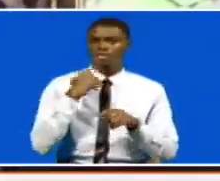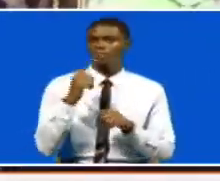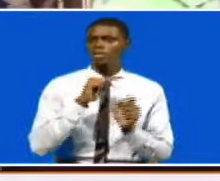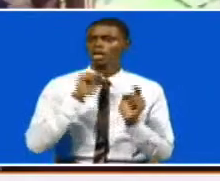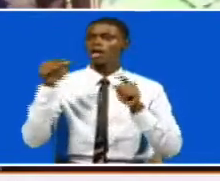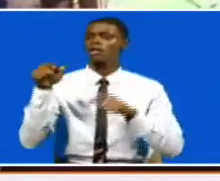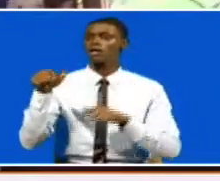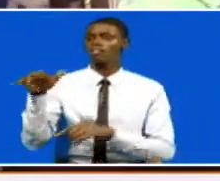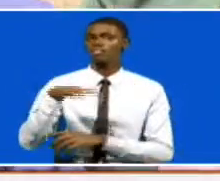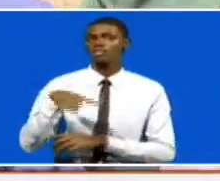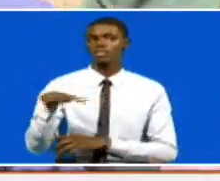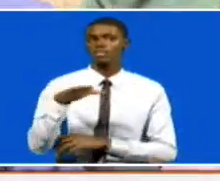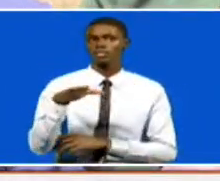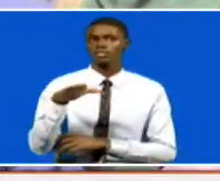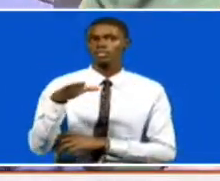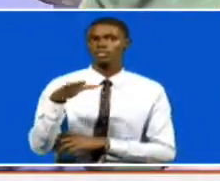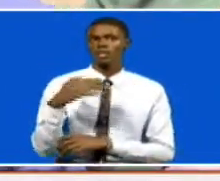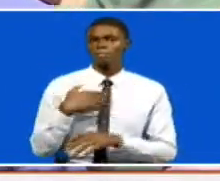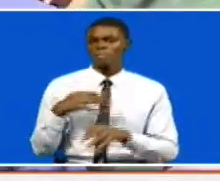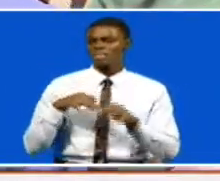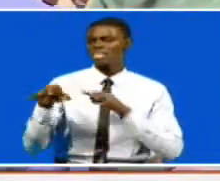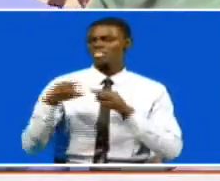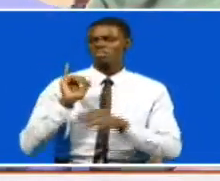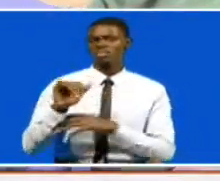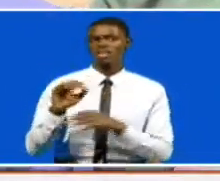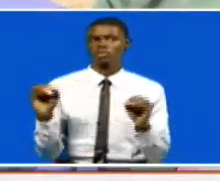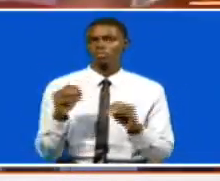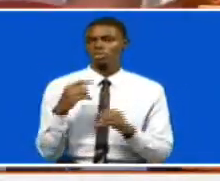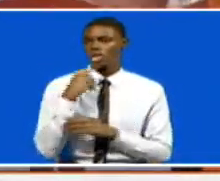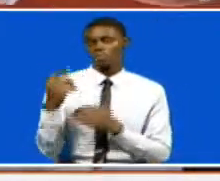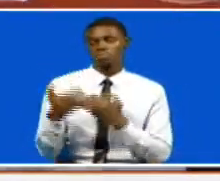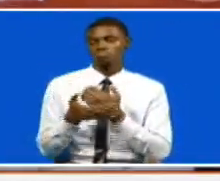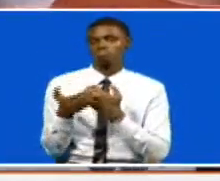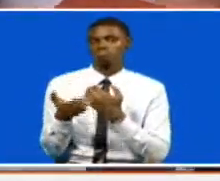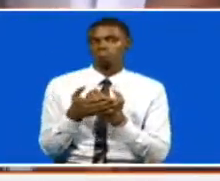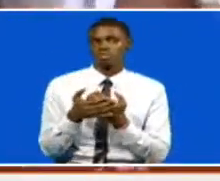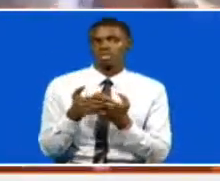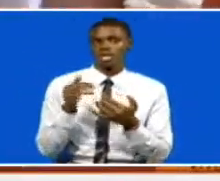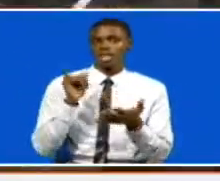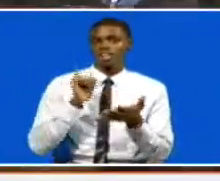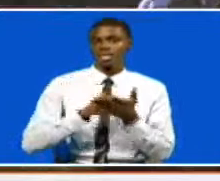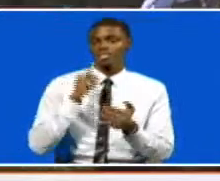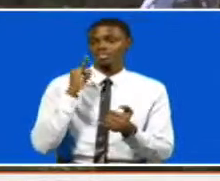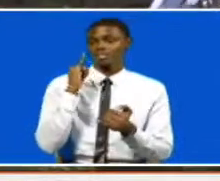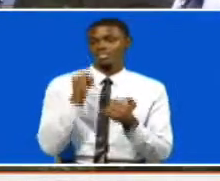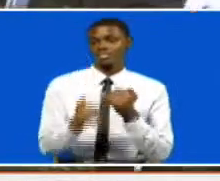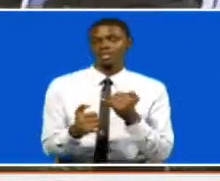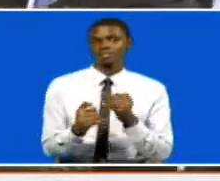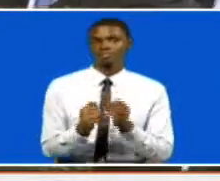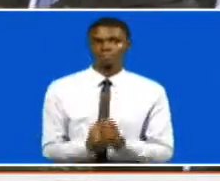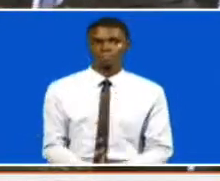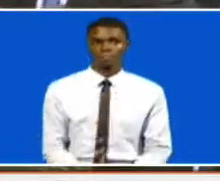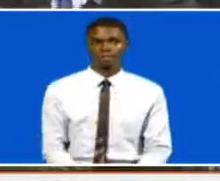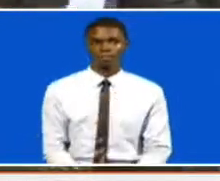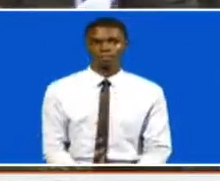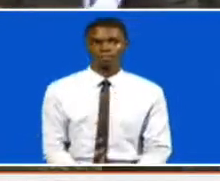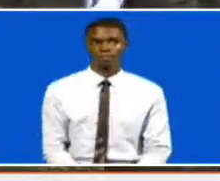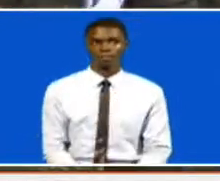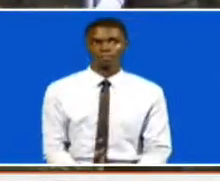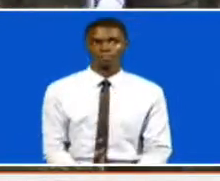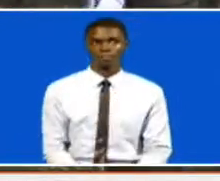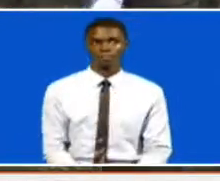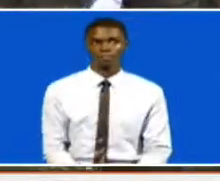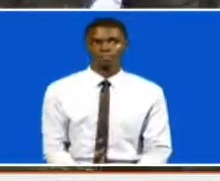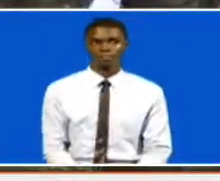area, ni sikumueleza, niliambia take care. That's the last words niliambia naye. Yeah, station